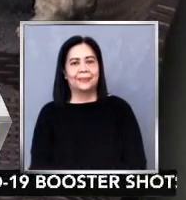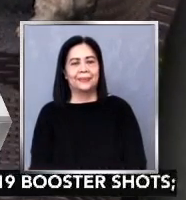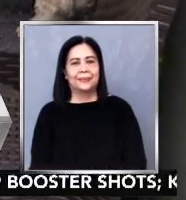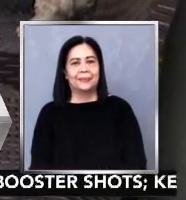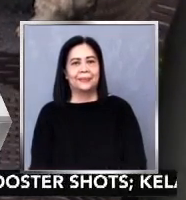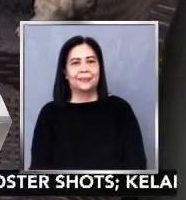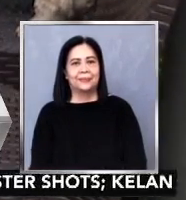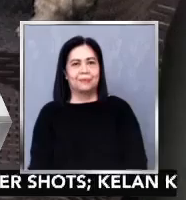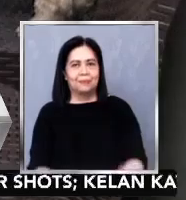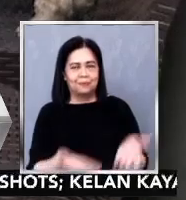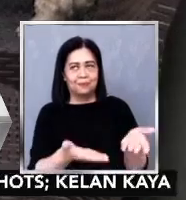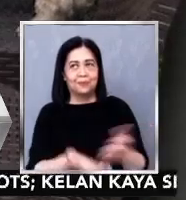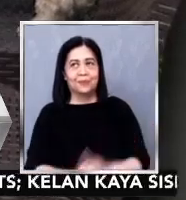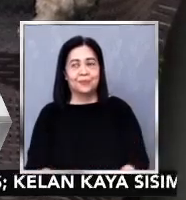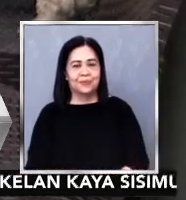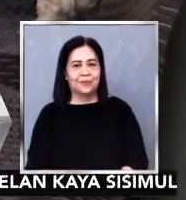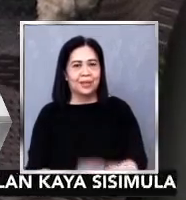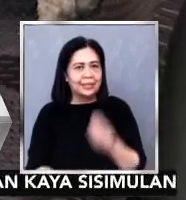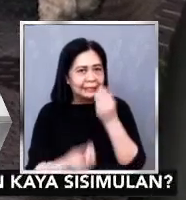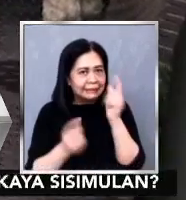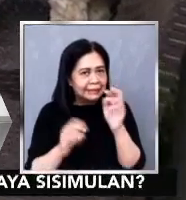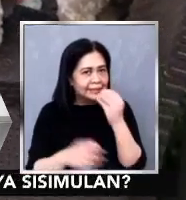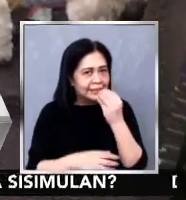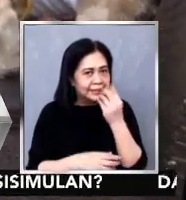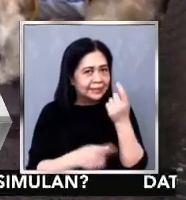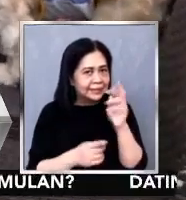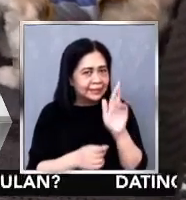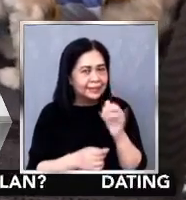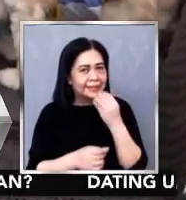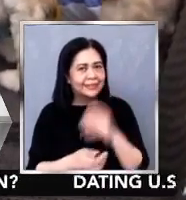na. Okay na, kain mo na daw. Yes!